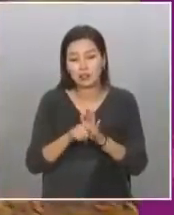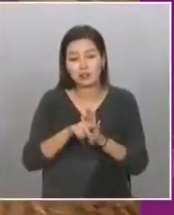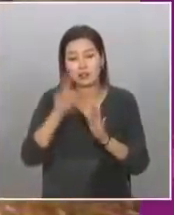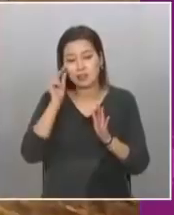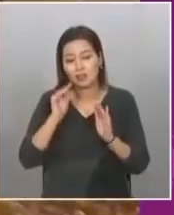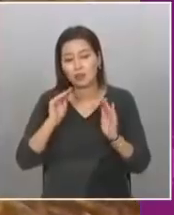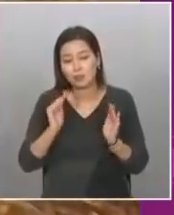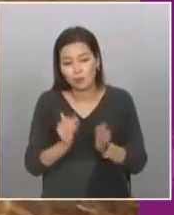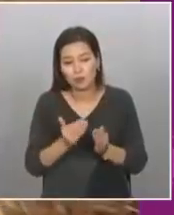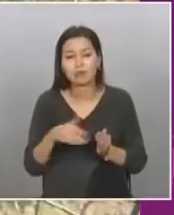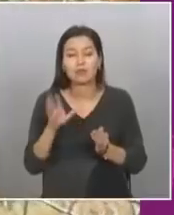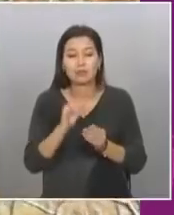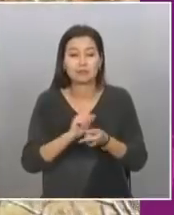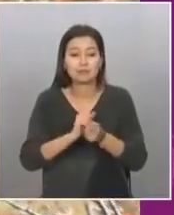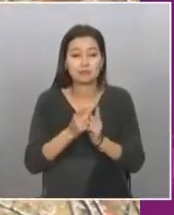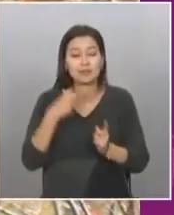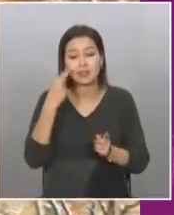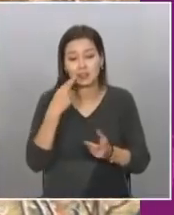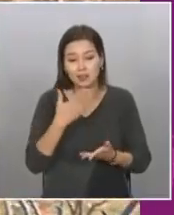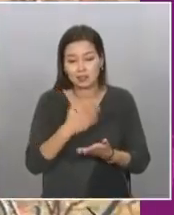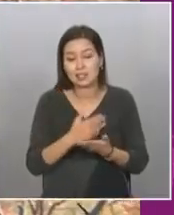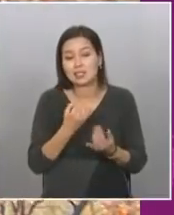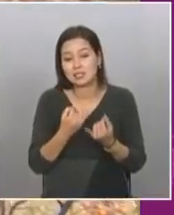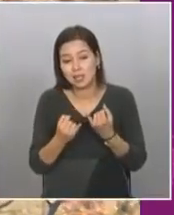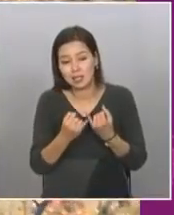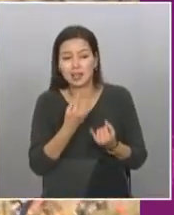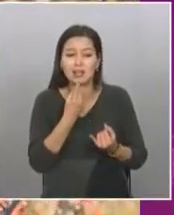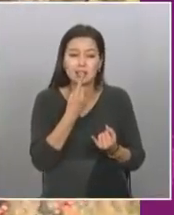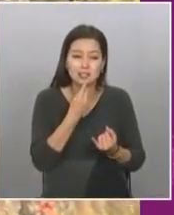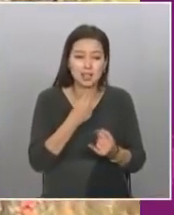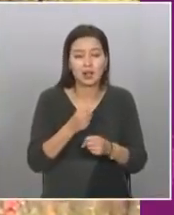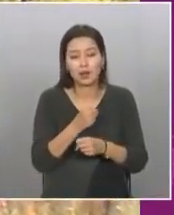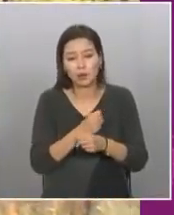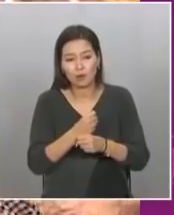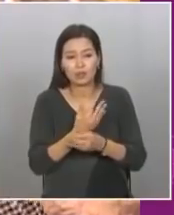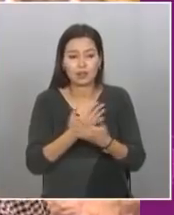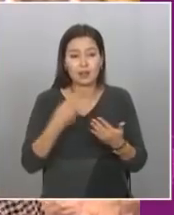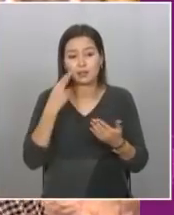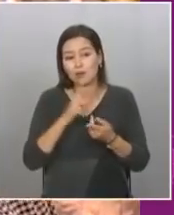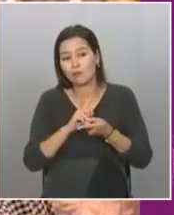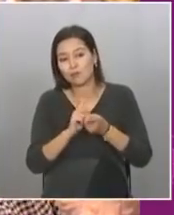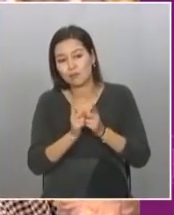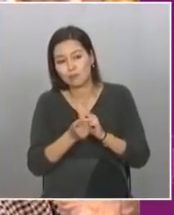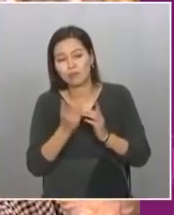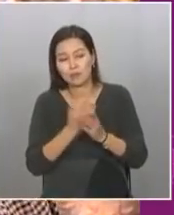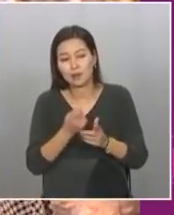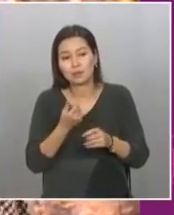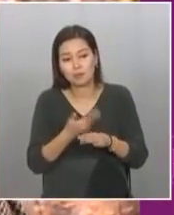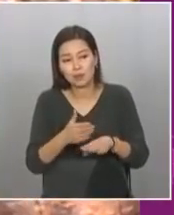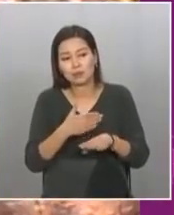да, бұлардың орнын каротиноидтар басады. Жағы сарғыш, қызғылт сары, қызғылт пигменттер басады. Мінекі сөйтіп осы біртіндеп